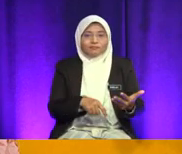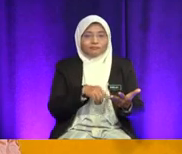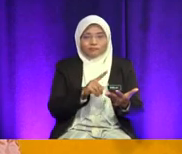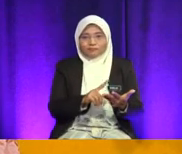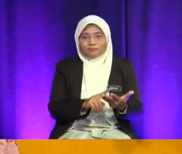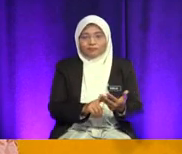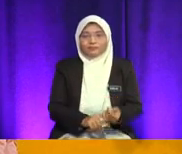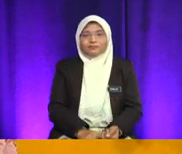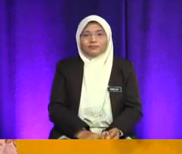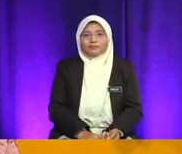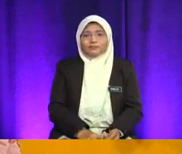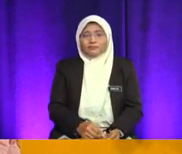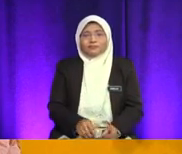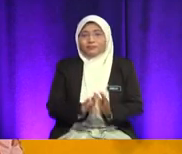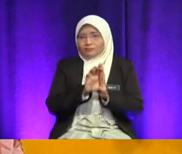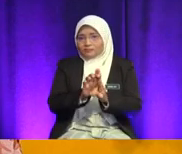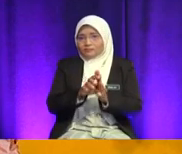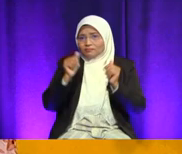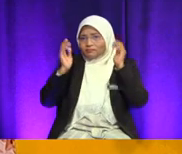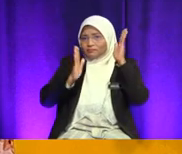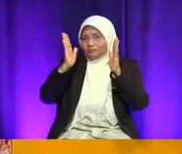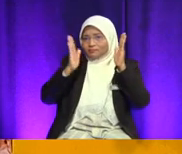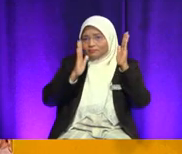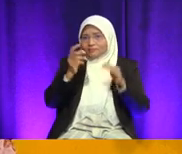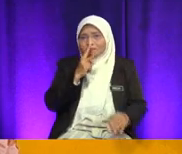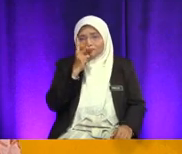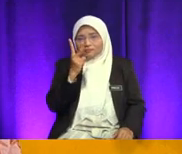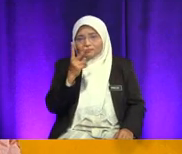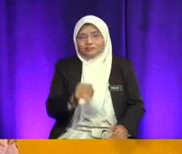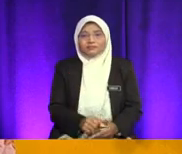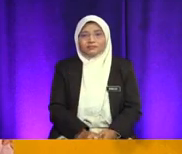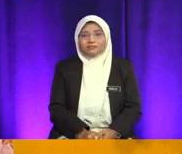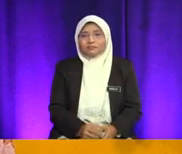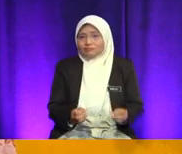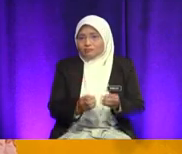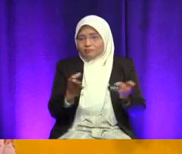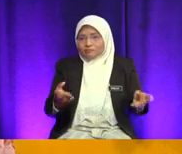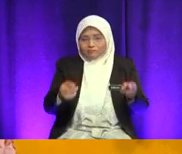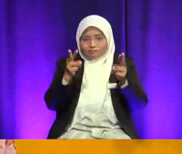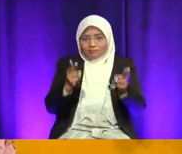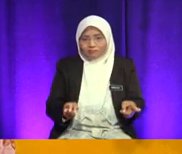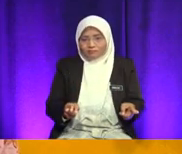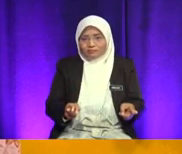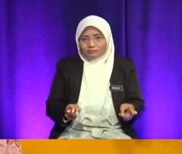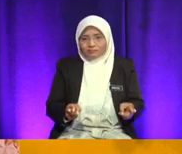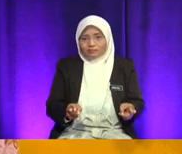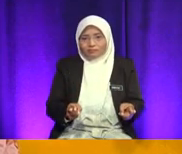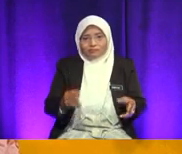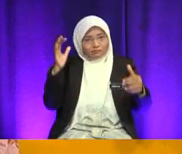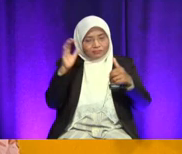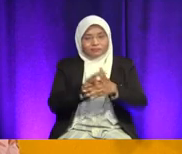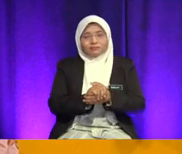Yuni kita lihat masyarakat akan bersatu padu terutamanya apabila melibatkan sokongan dalam sukan